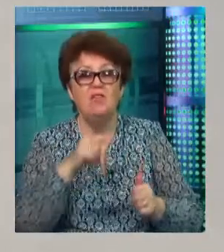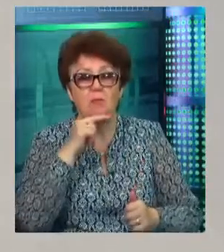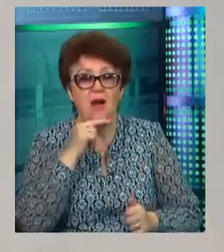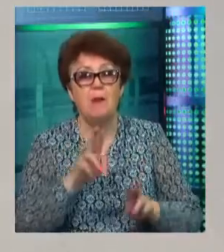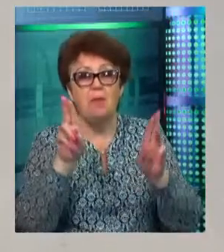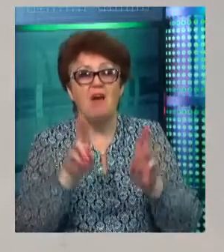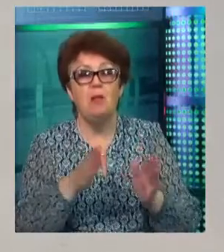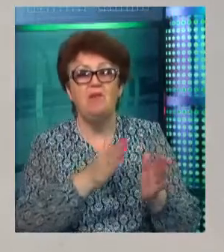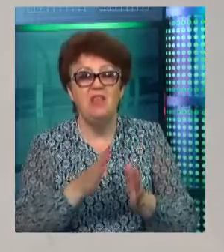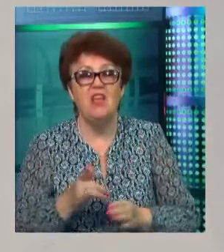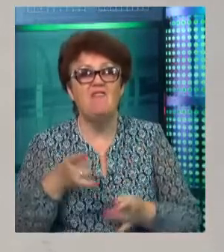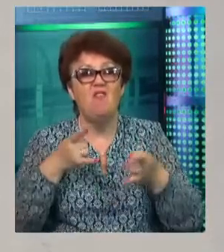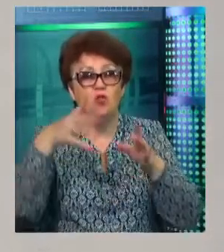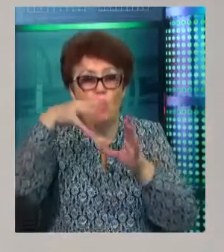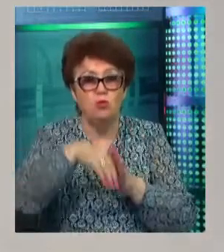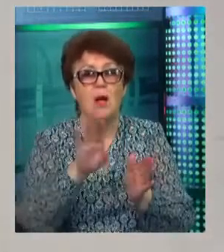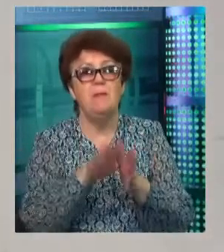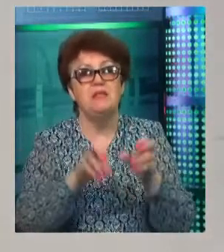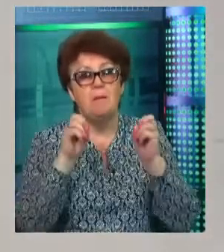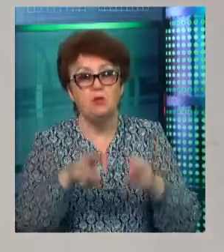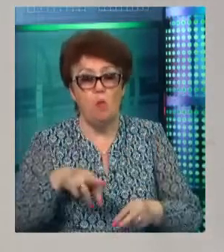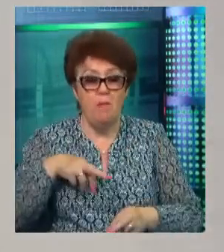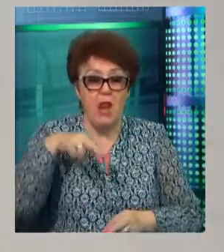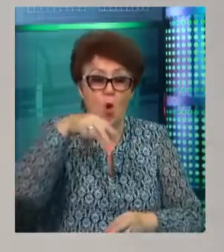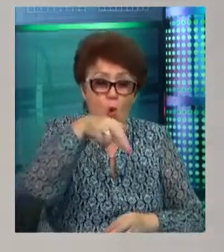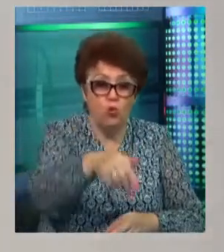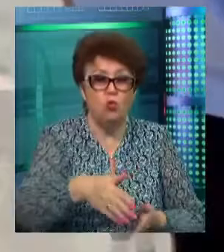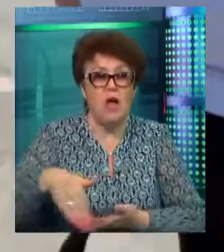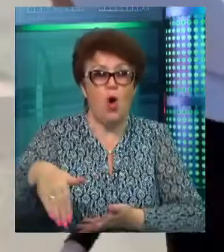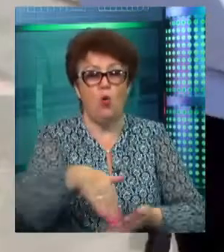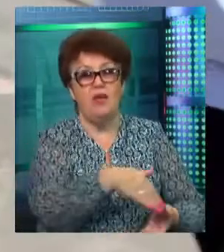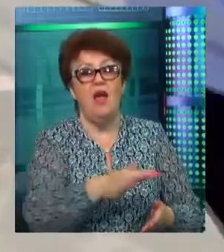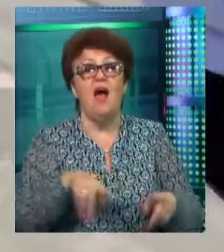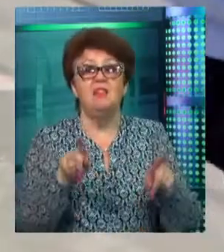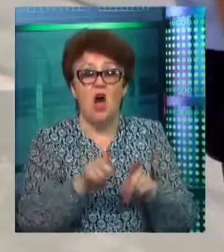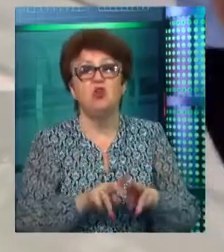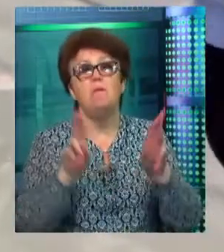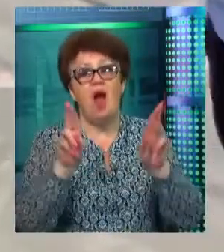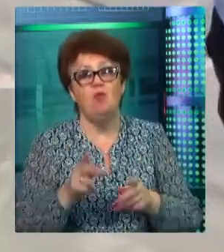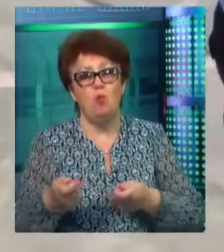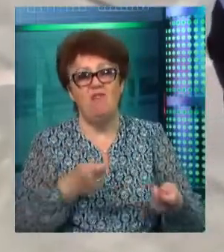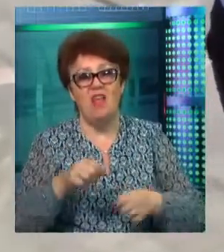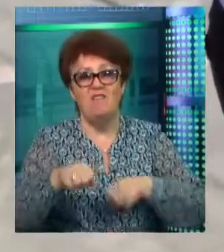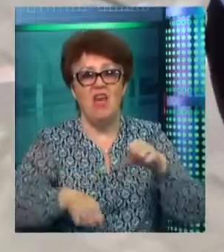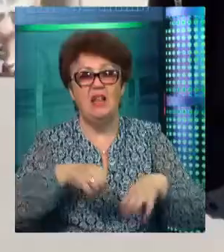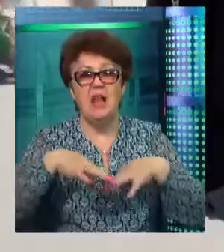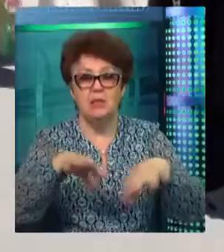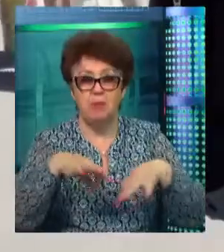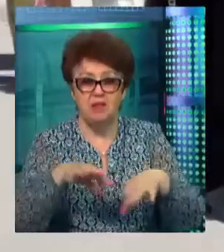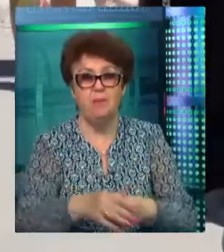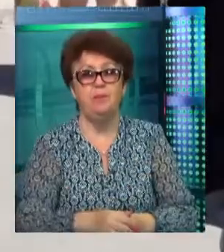правилам поведения в автобусах безопасному переходу проезжей части дороги а также правилам управления велотранспорта